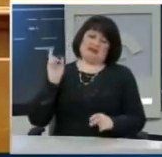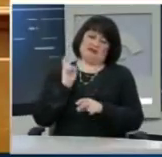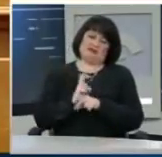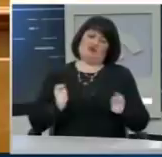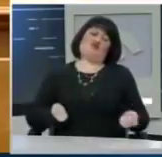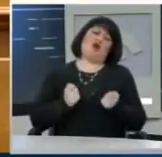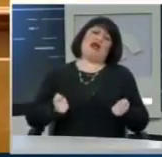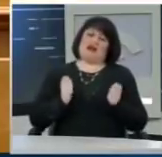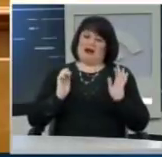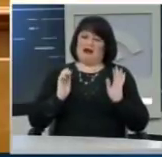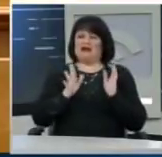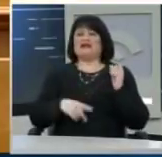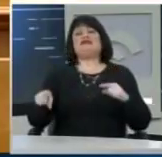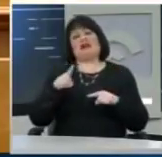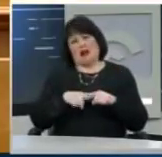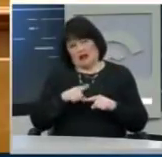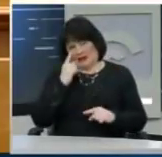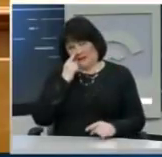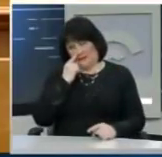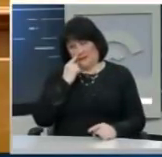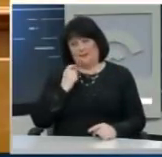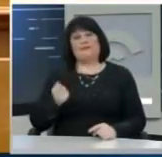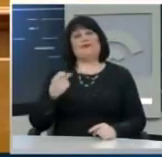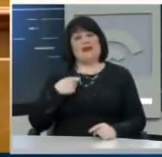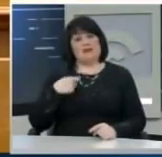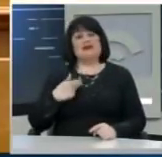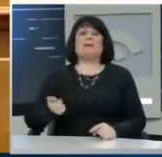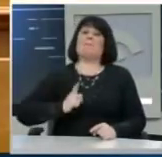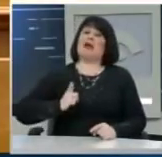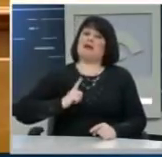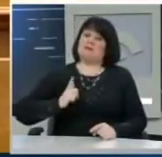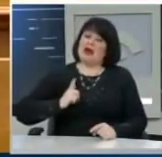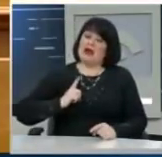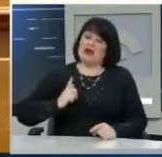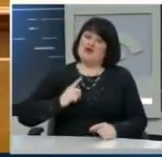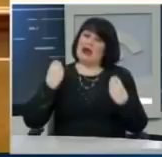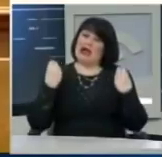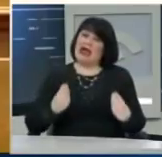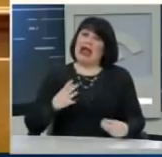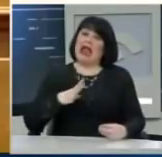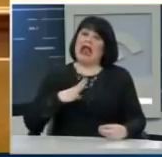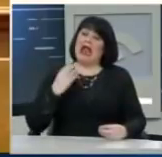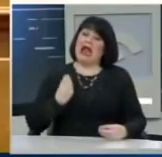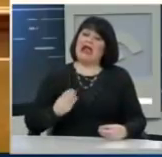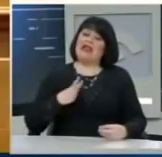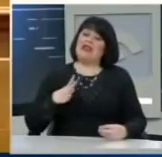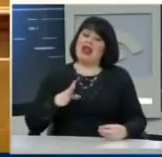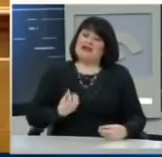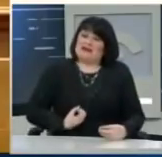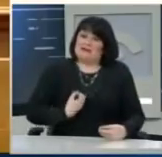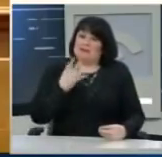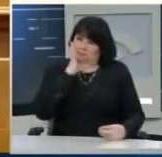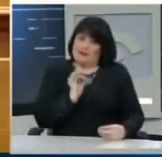στρατεύματα στη χώρα μας, εμείς θα αναμένουμε με καλή θέληση και με